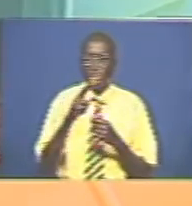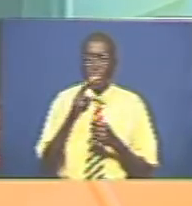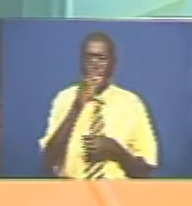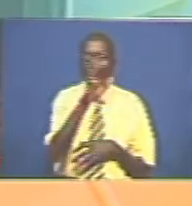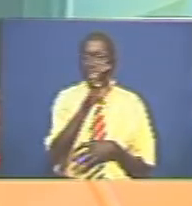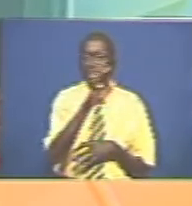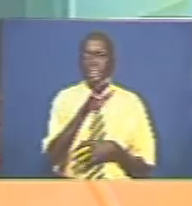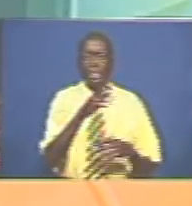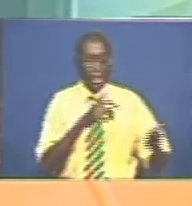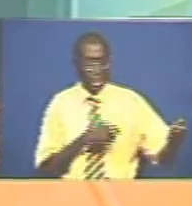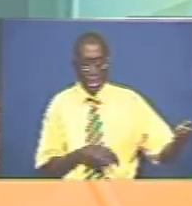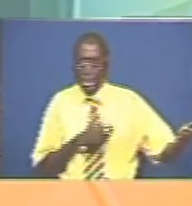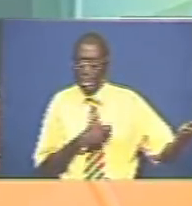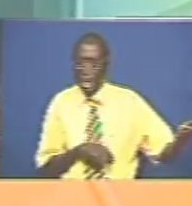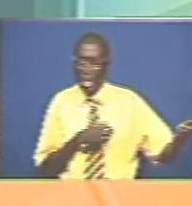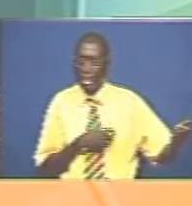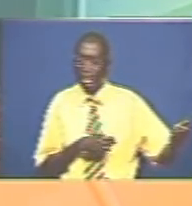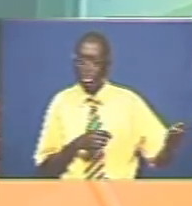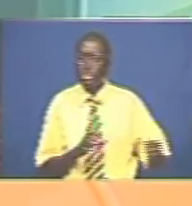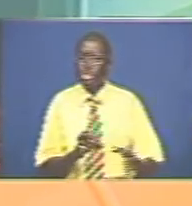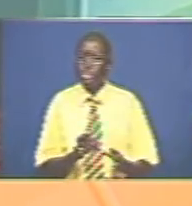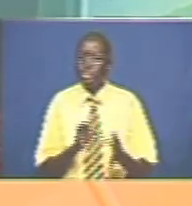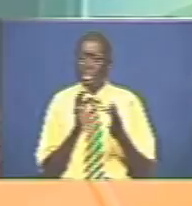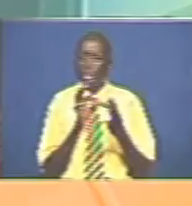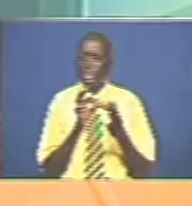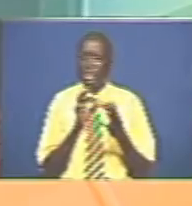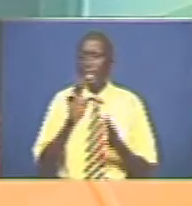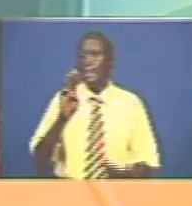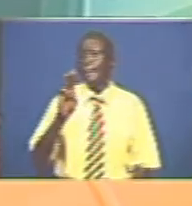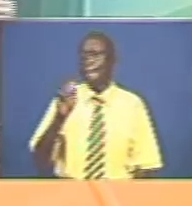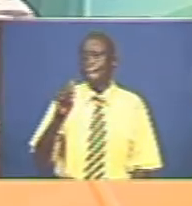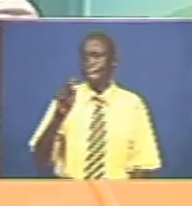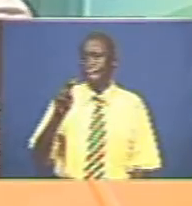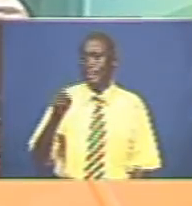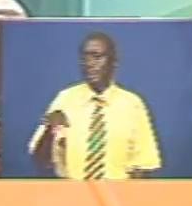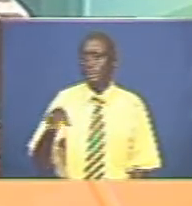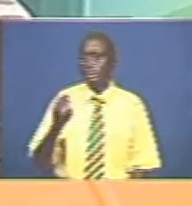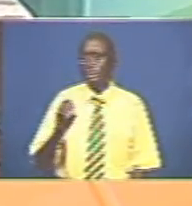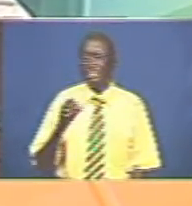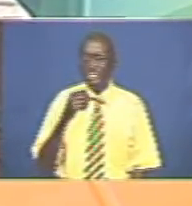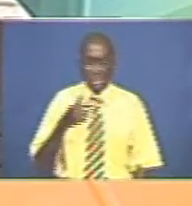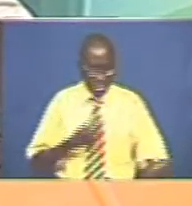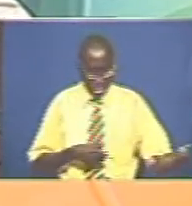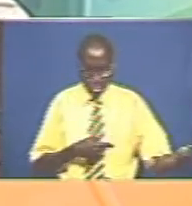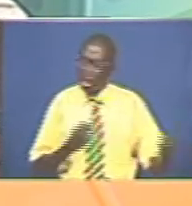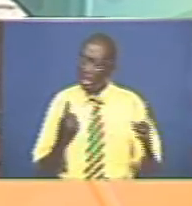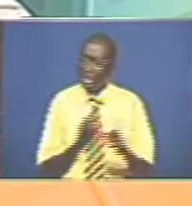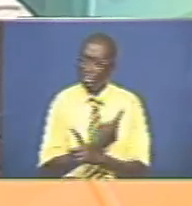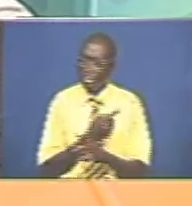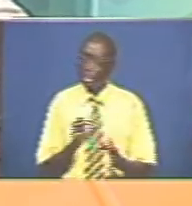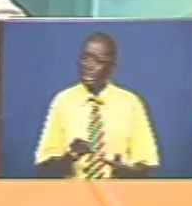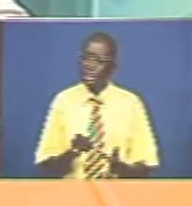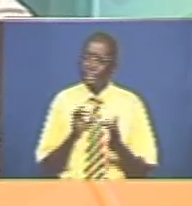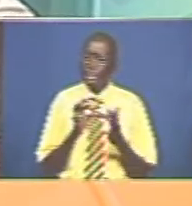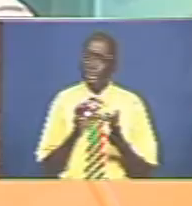gitaa nyingine safi sana inaitwa banjo, nitakuja nayo siku hiyo. Tutaimba country music zile